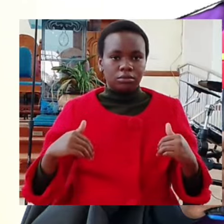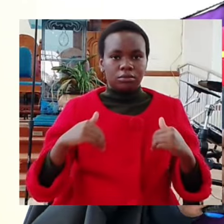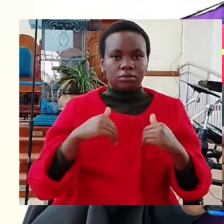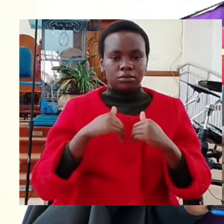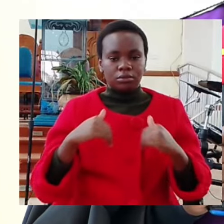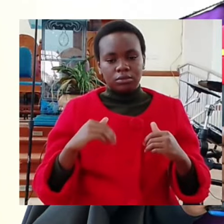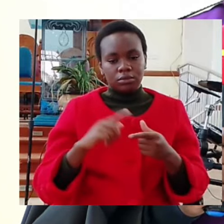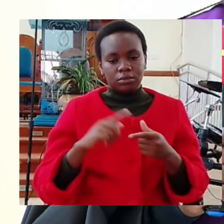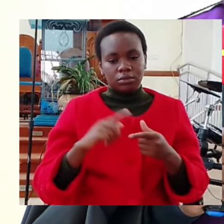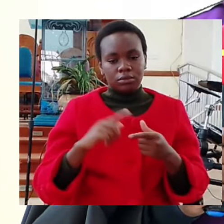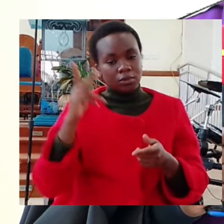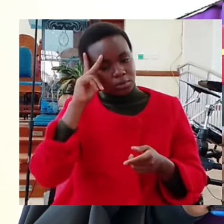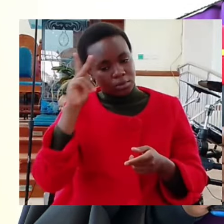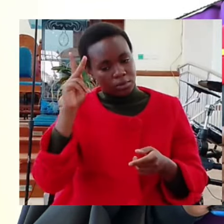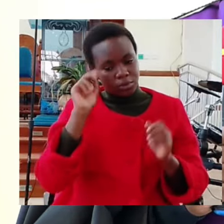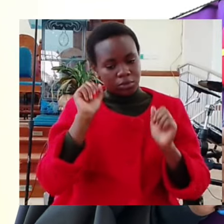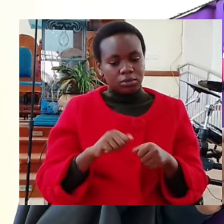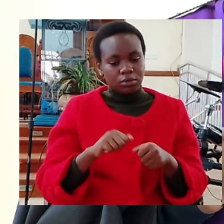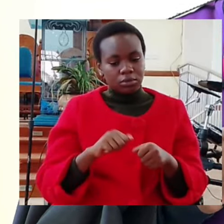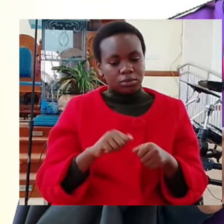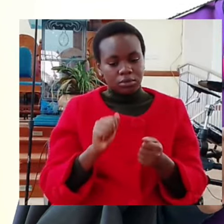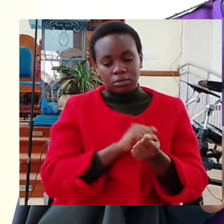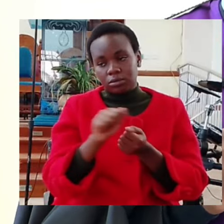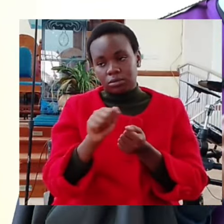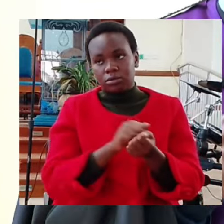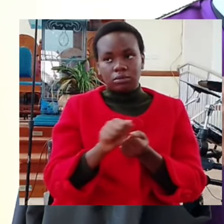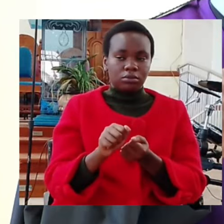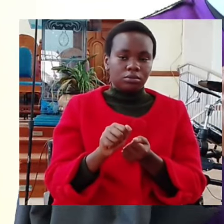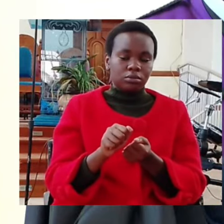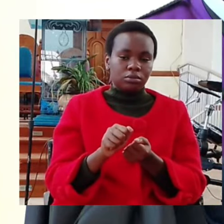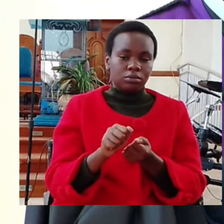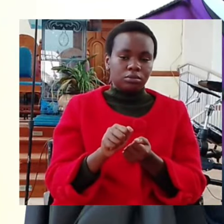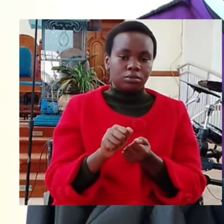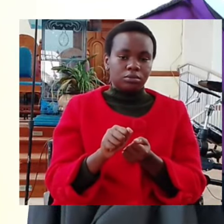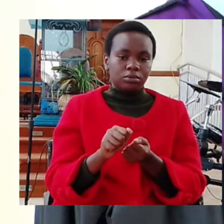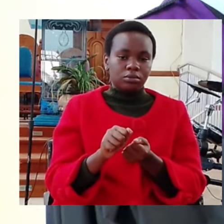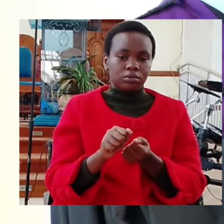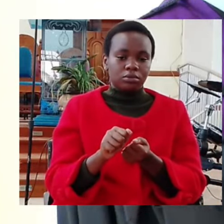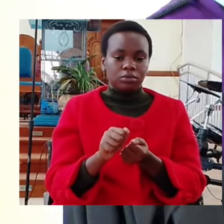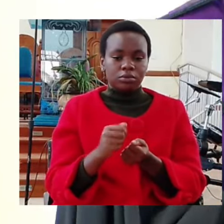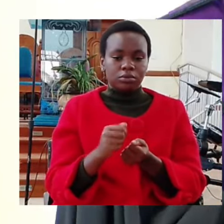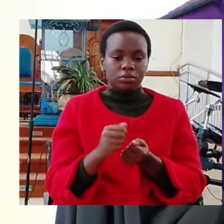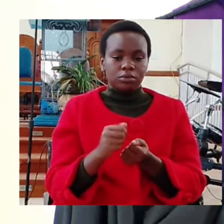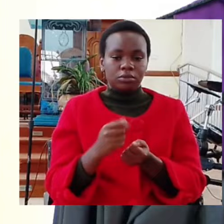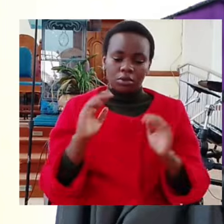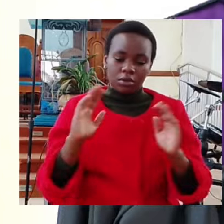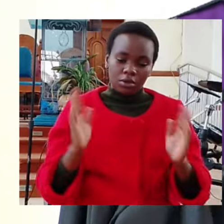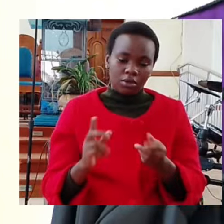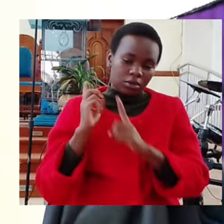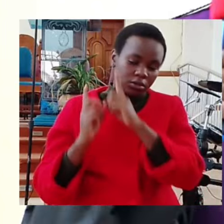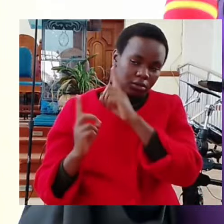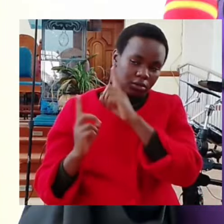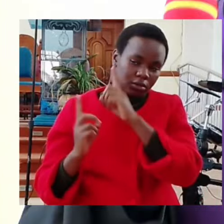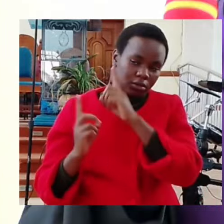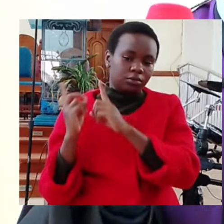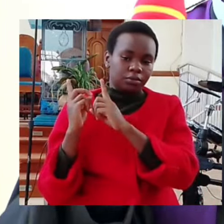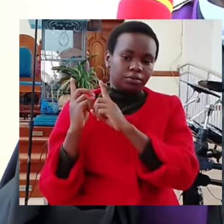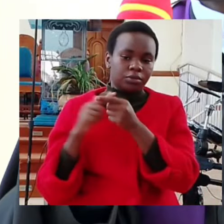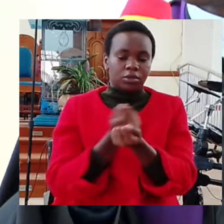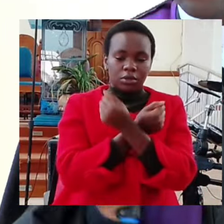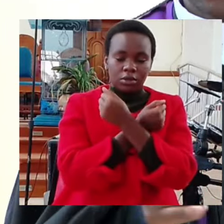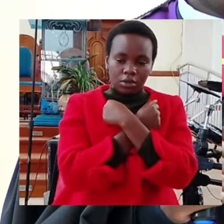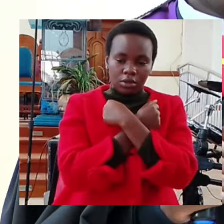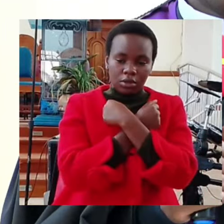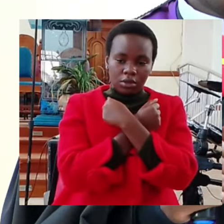Mokage ya naogeta. Ate muma nagerere ya more roge doine. na mwendanage